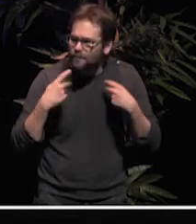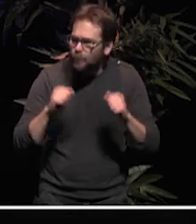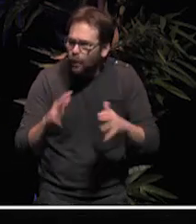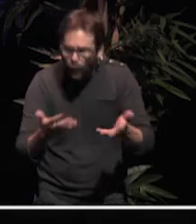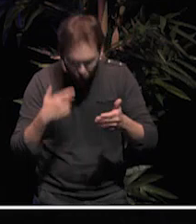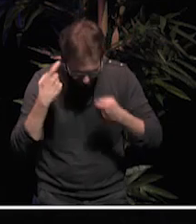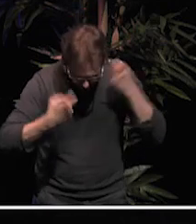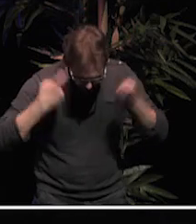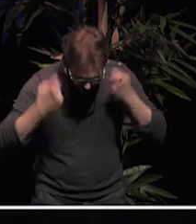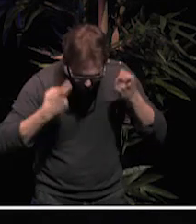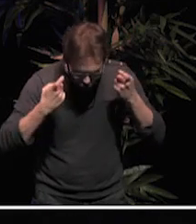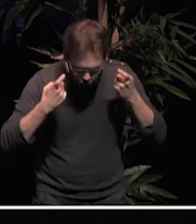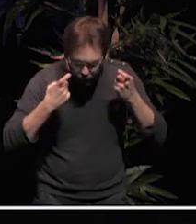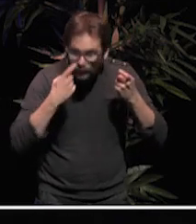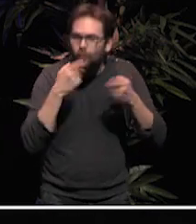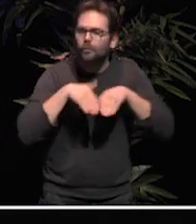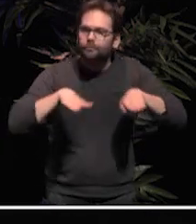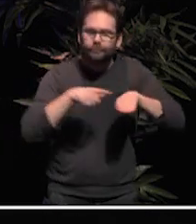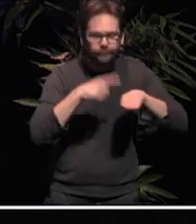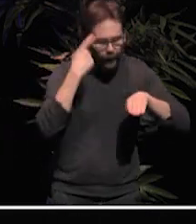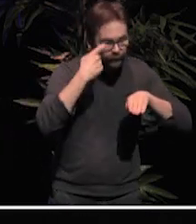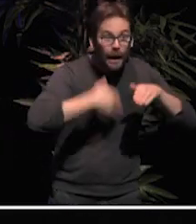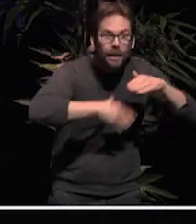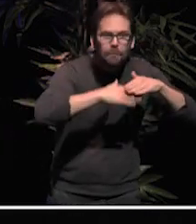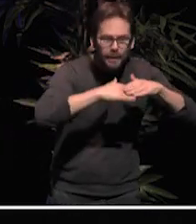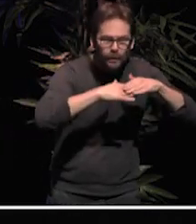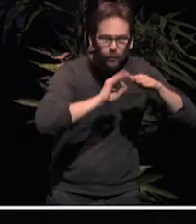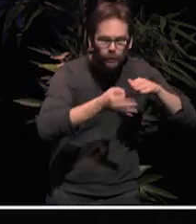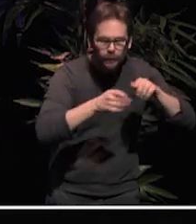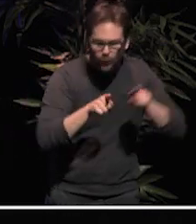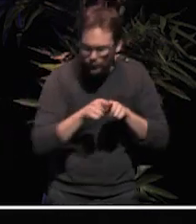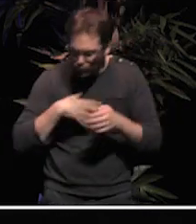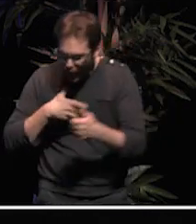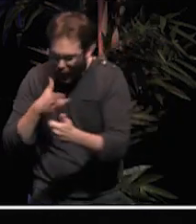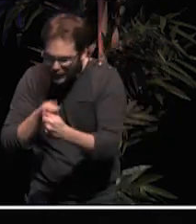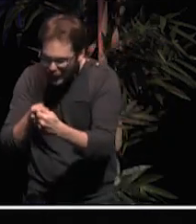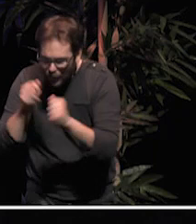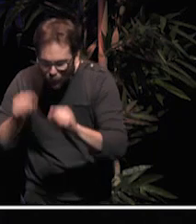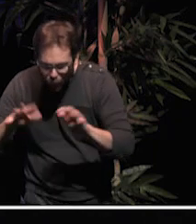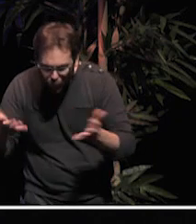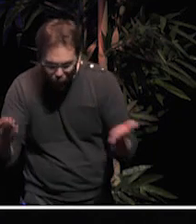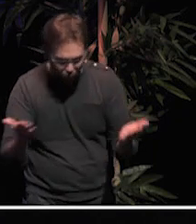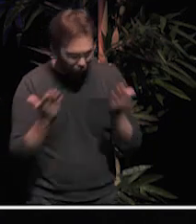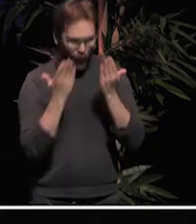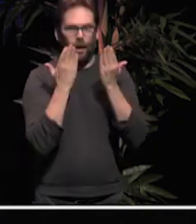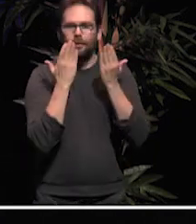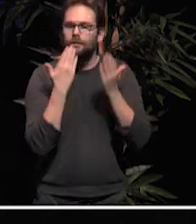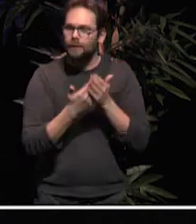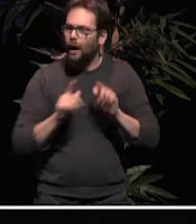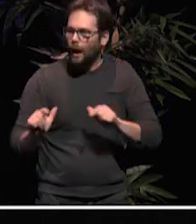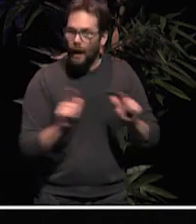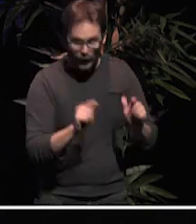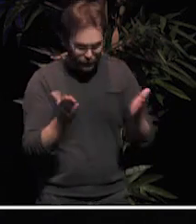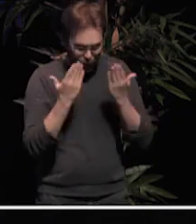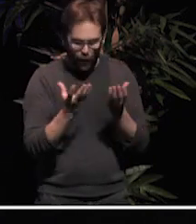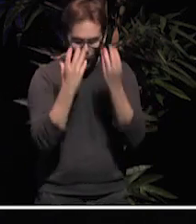Ça pose la question des limites et ça pose la question de l'adaptation. Donc ça, ces deux éléments, ces trois éléments m'ont beaucoup